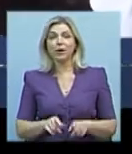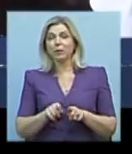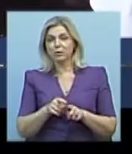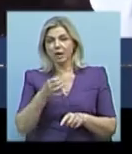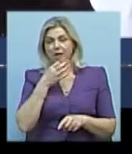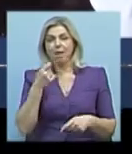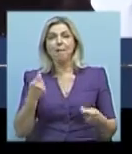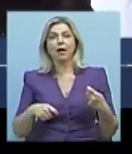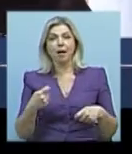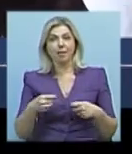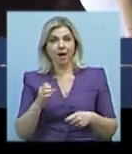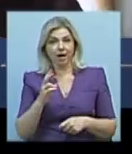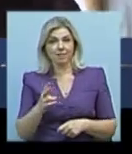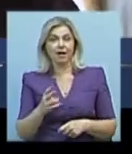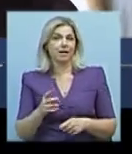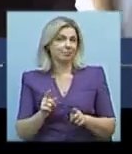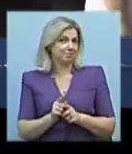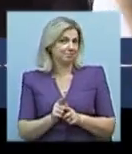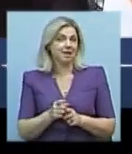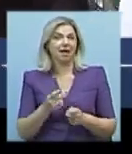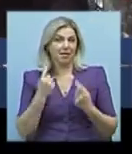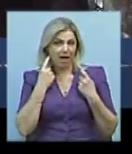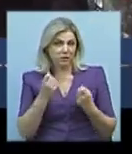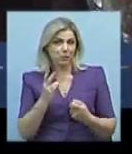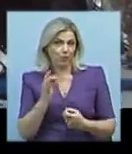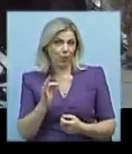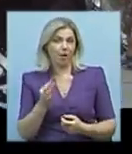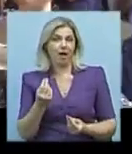барабан. На ньому так класно грати.